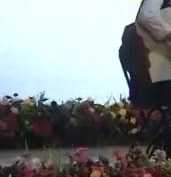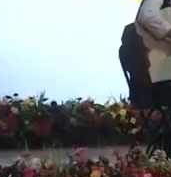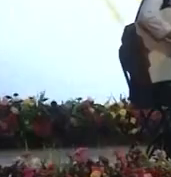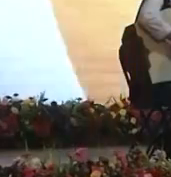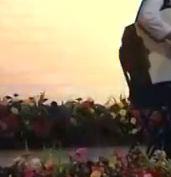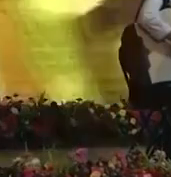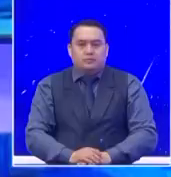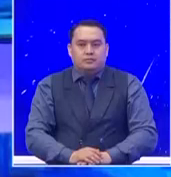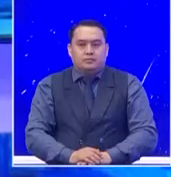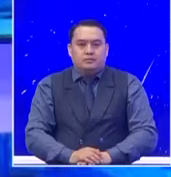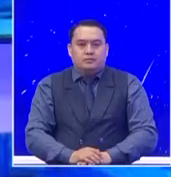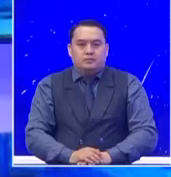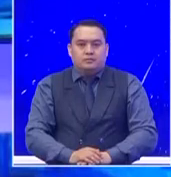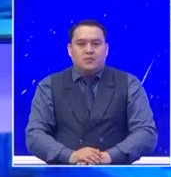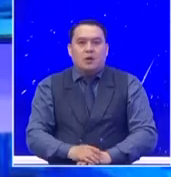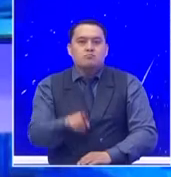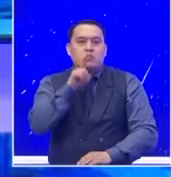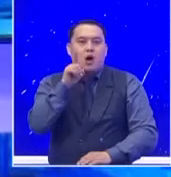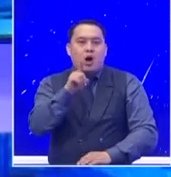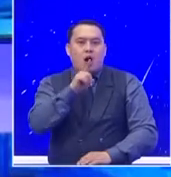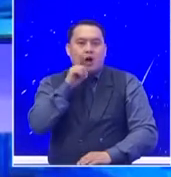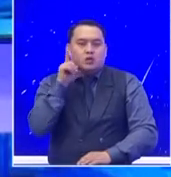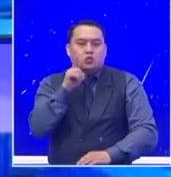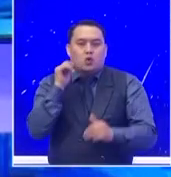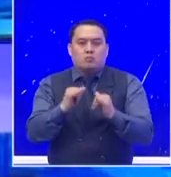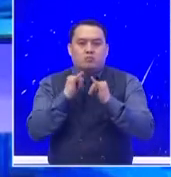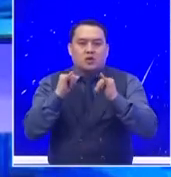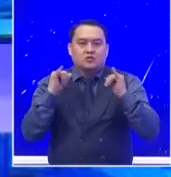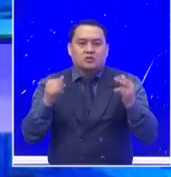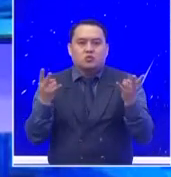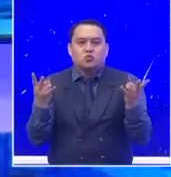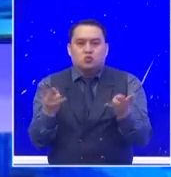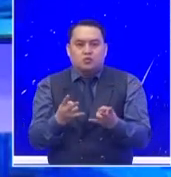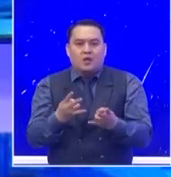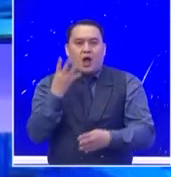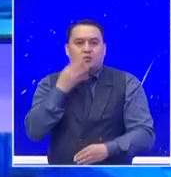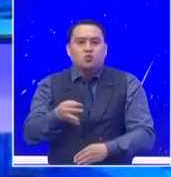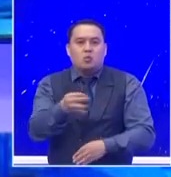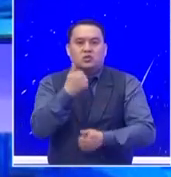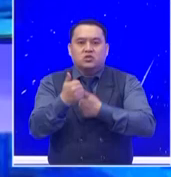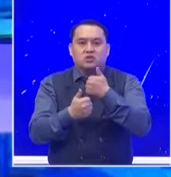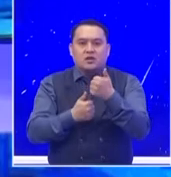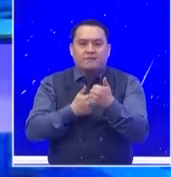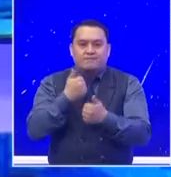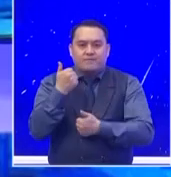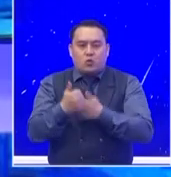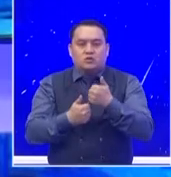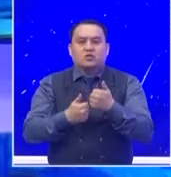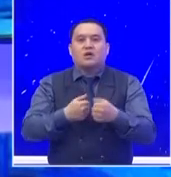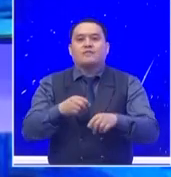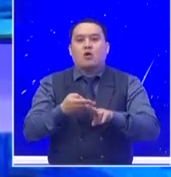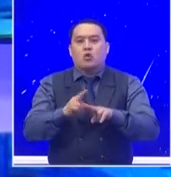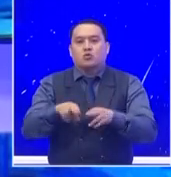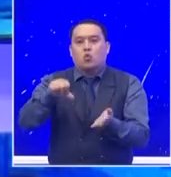Антелов, телеканал «Жетсу». Молодежь – двигатель прогресса. В Алматинской области прошел чемпионат по WorldSkills. В нем